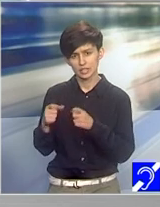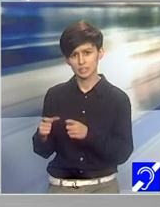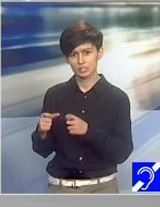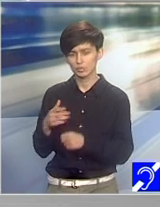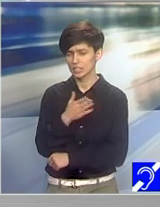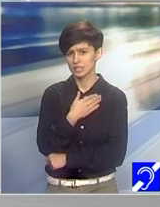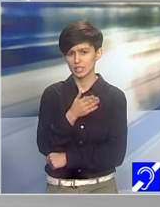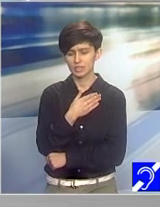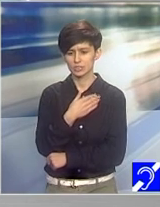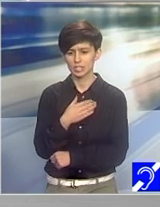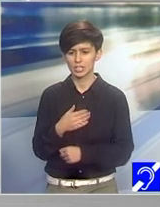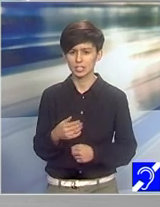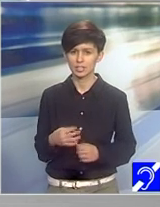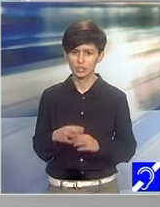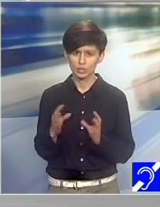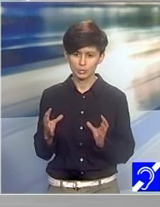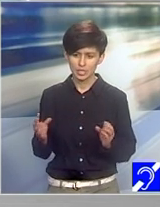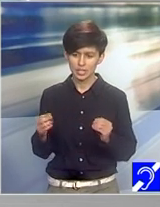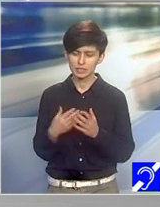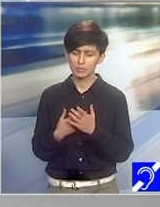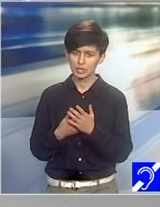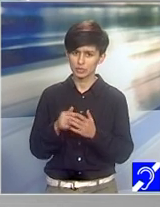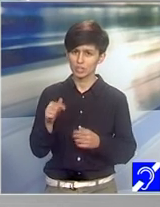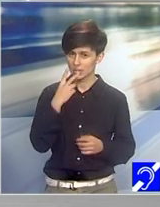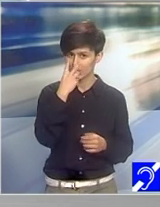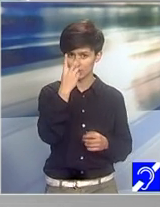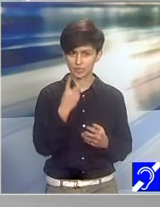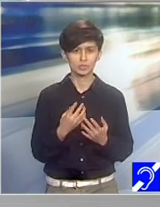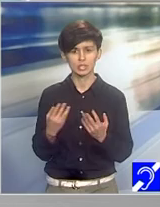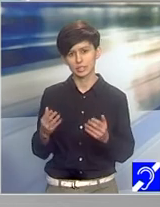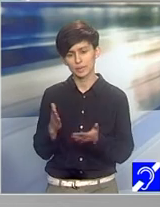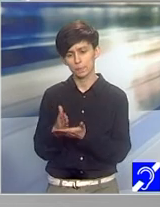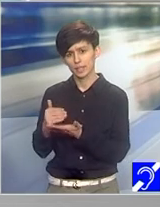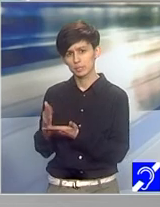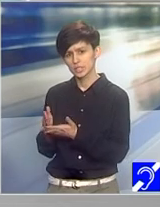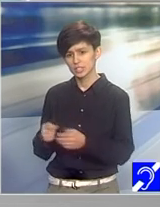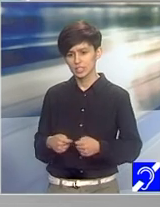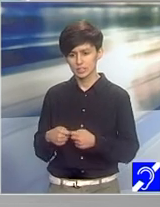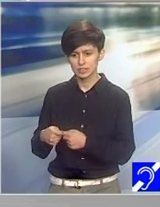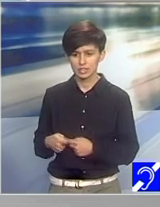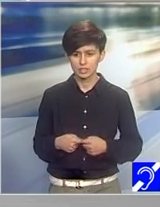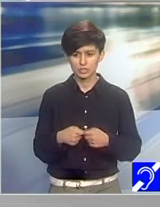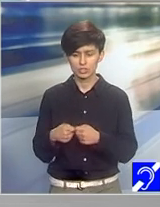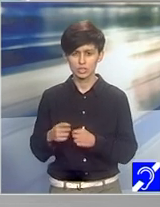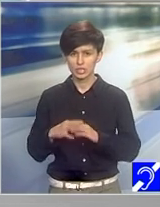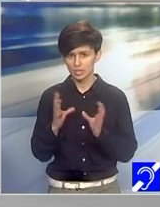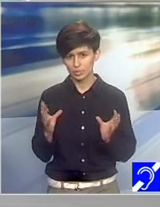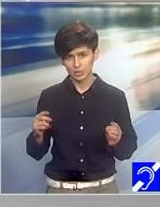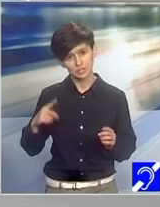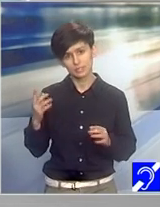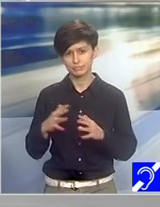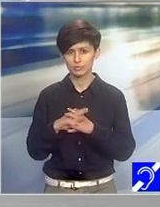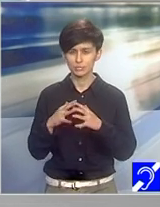în spirit românesc, pentru că au realizat cu toții cât de divizată este societatea românească a vremii după Revoluție.